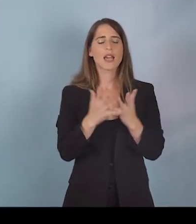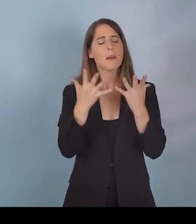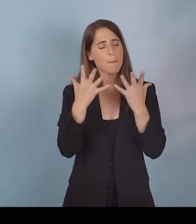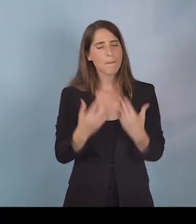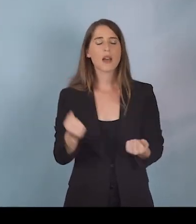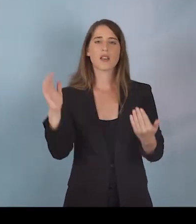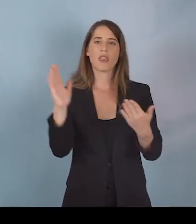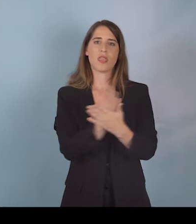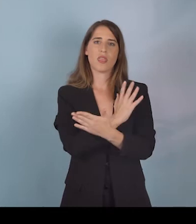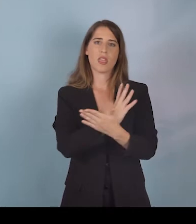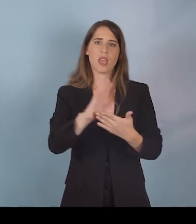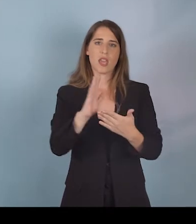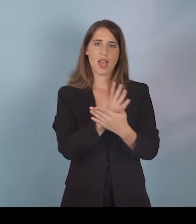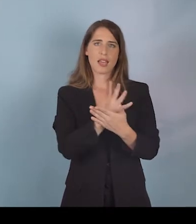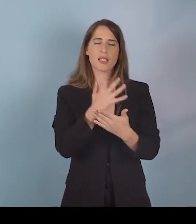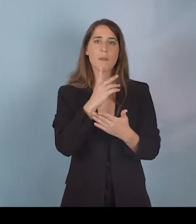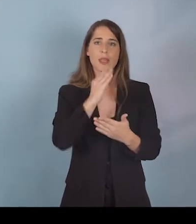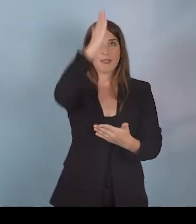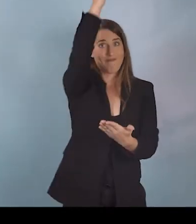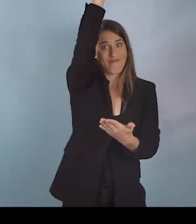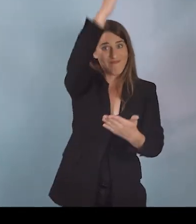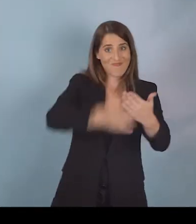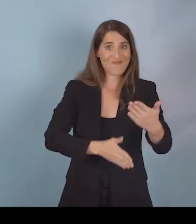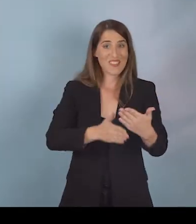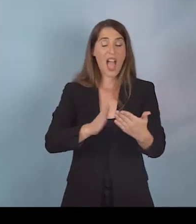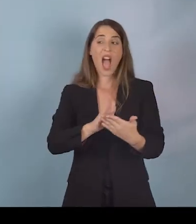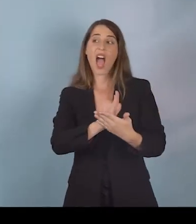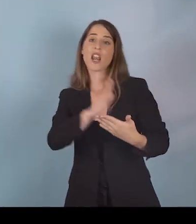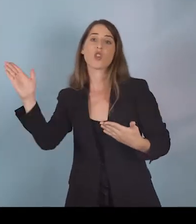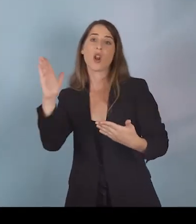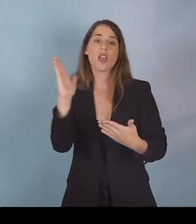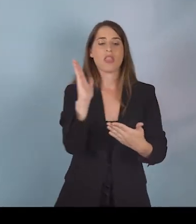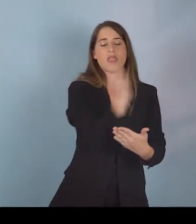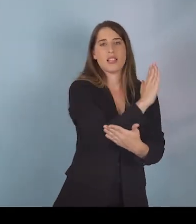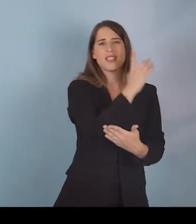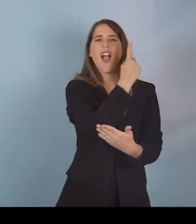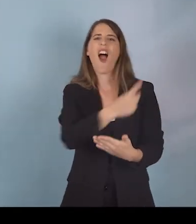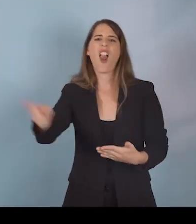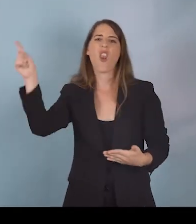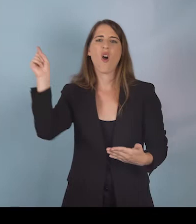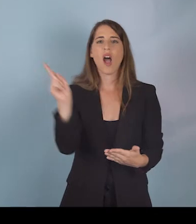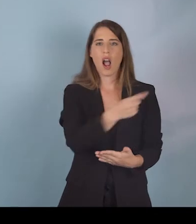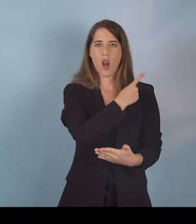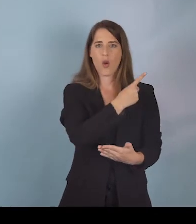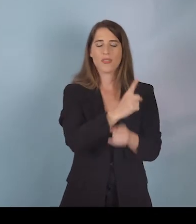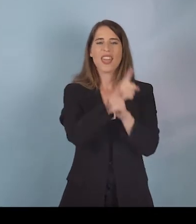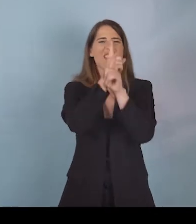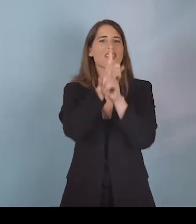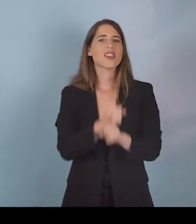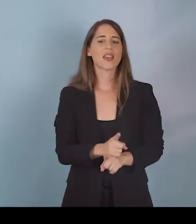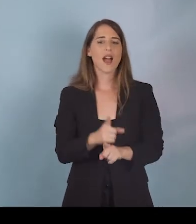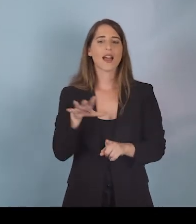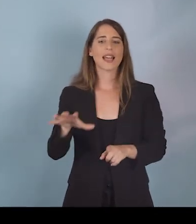γενικές γραμμές ότι υπάρχει μία διάκριση, αν θέλετε, μεταξύ Ανατολής και Δύσης.